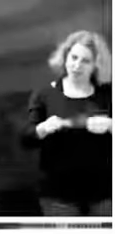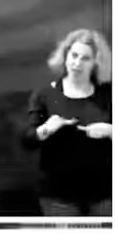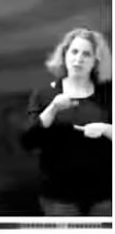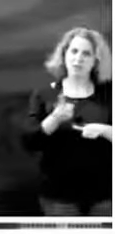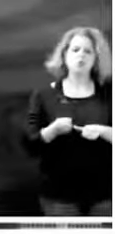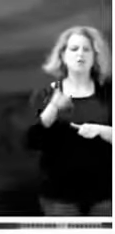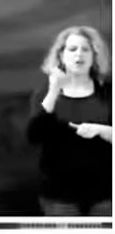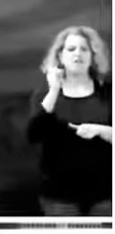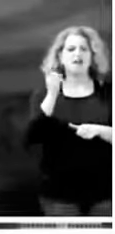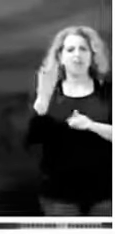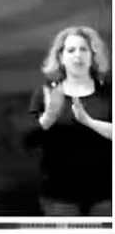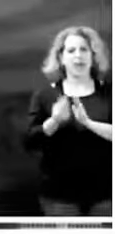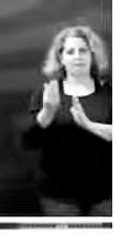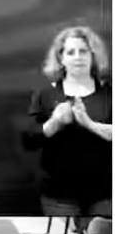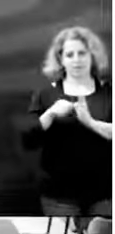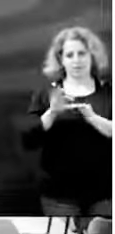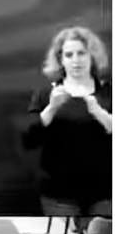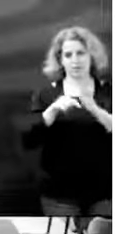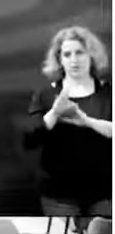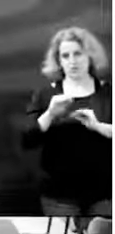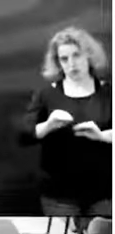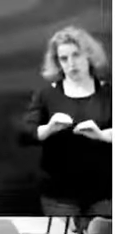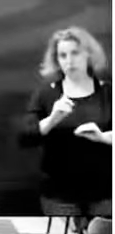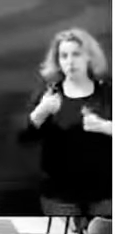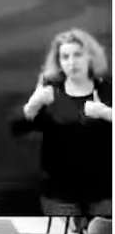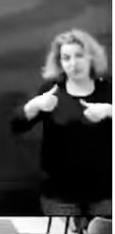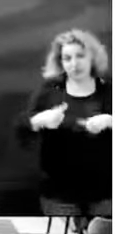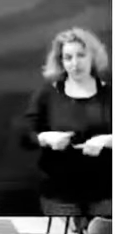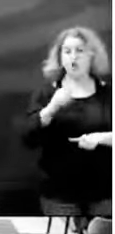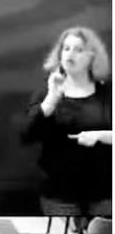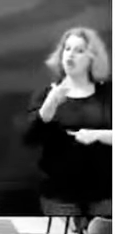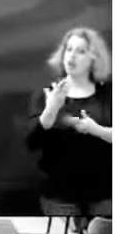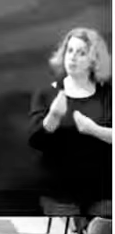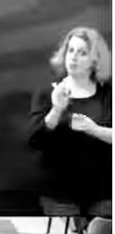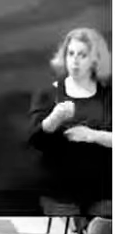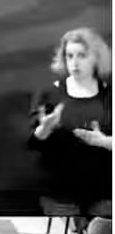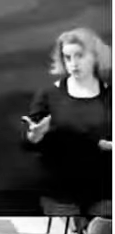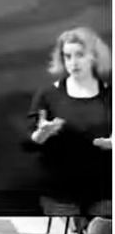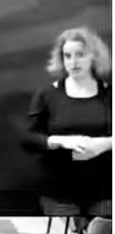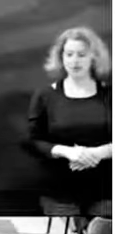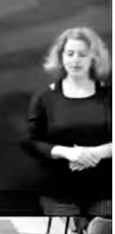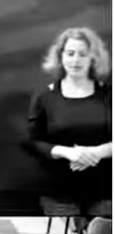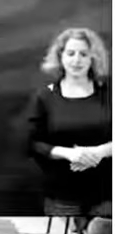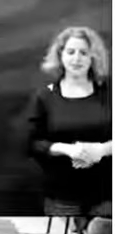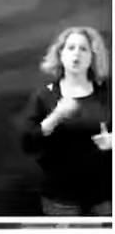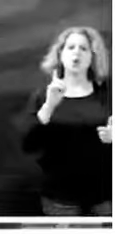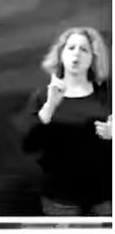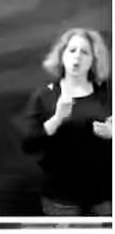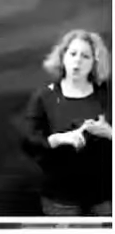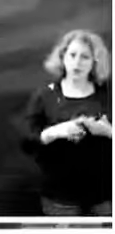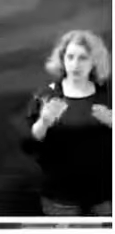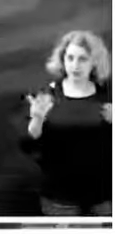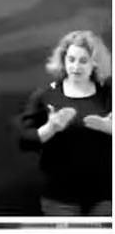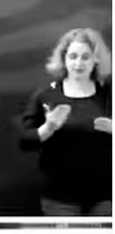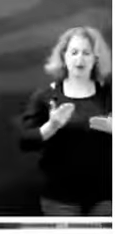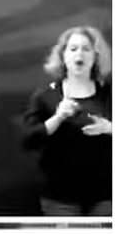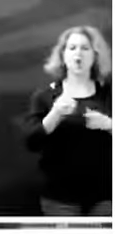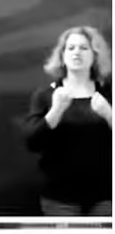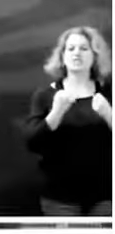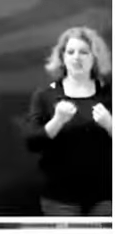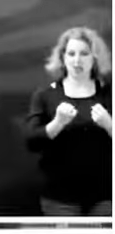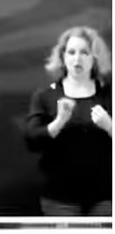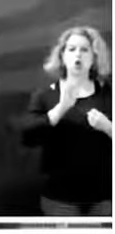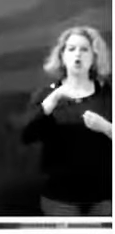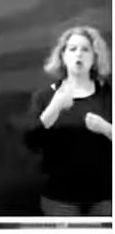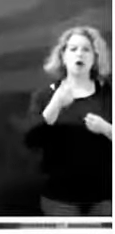herunterzuladen meine damen und herren ist muss zur pflicht und wir müssen auch sicherstellen dass wir